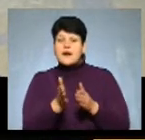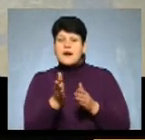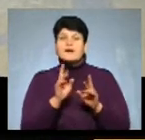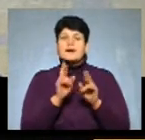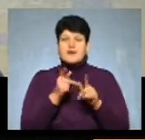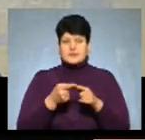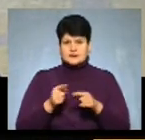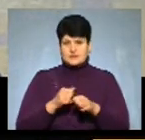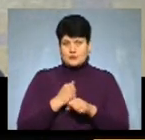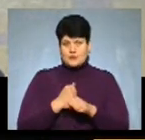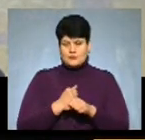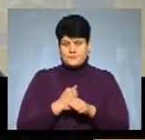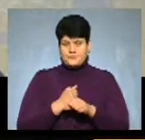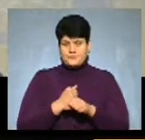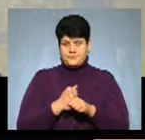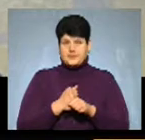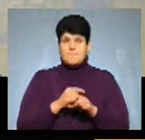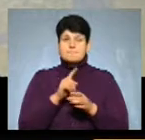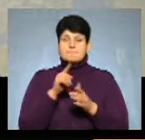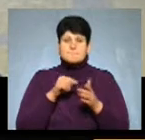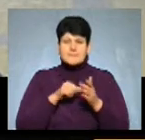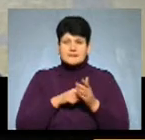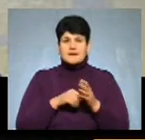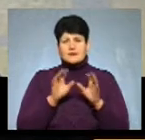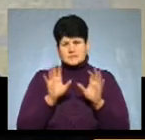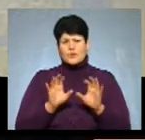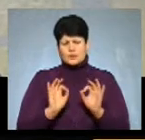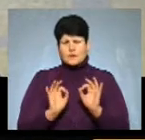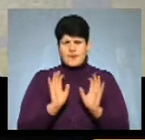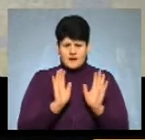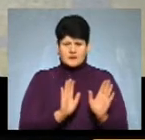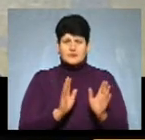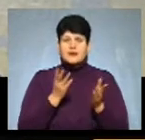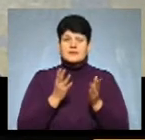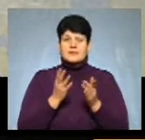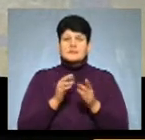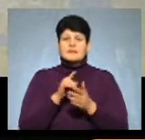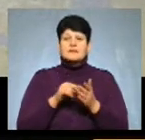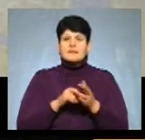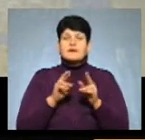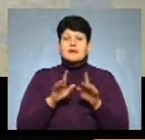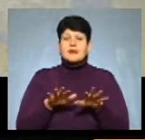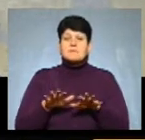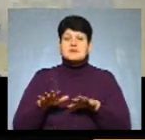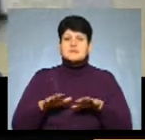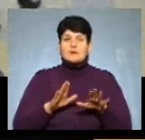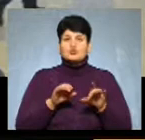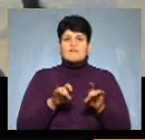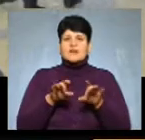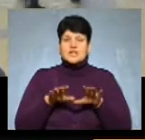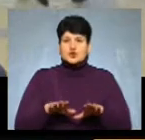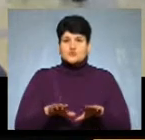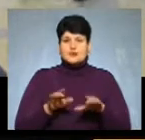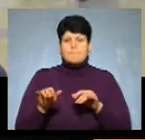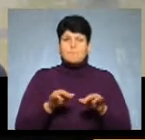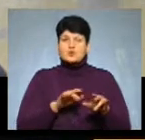може, регламентує процедуру. Але питання, закон сам нормальний, але питання, яким чином на місцях буде вирішуватися